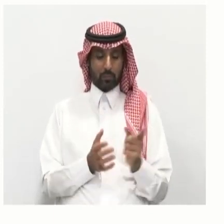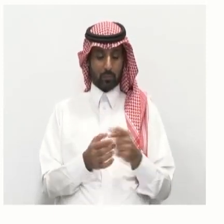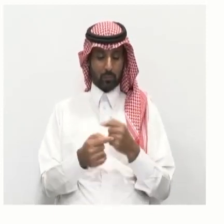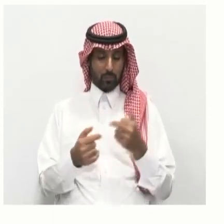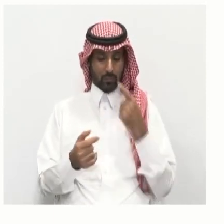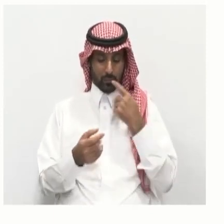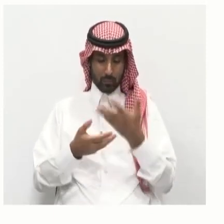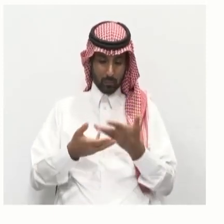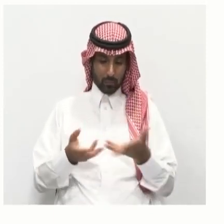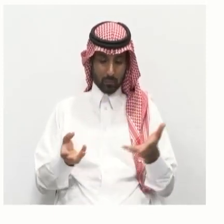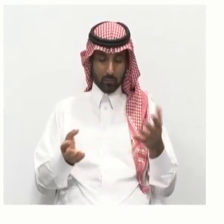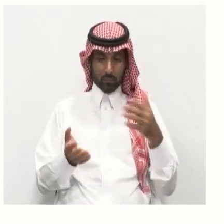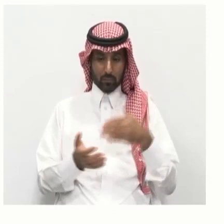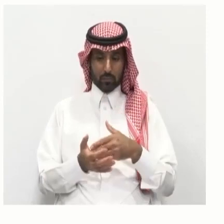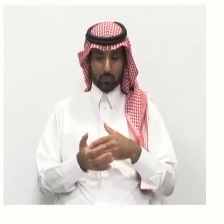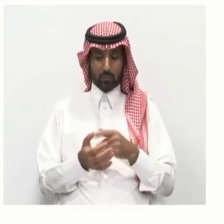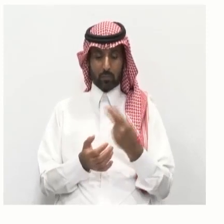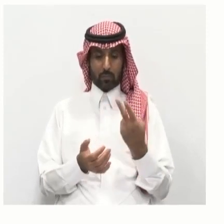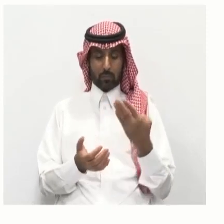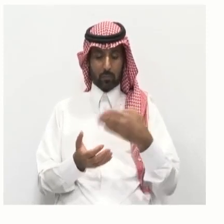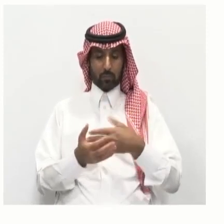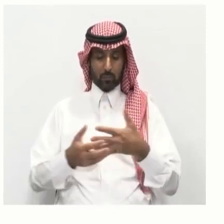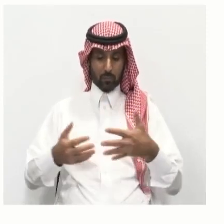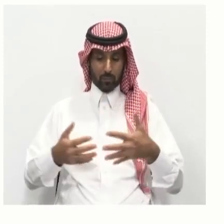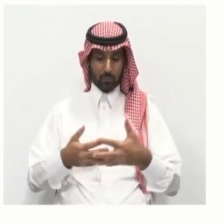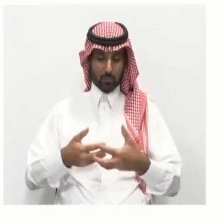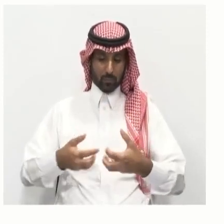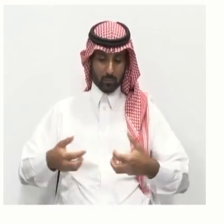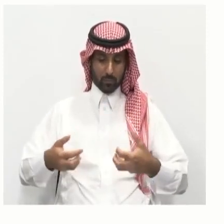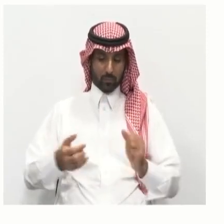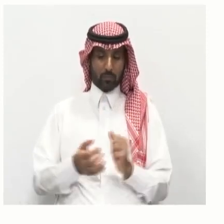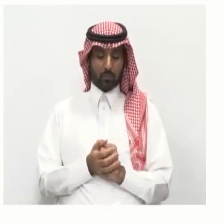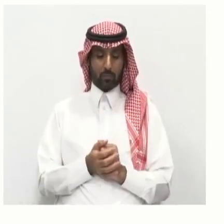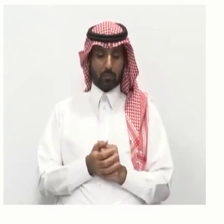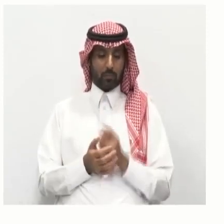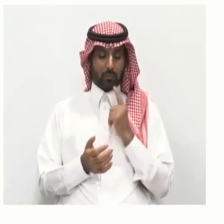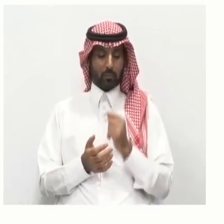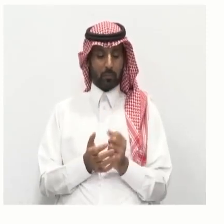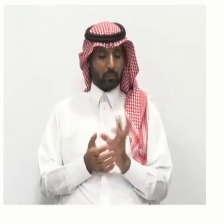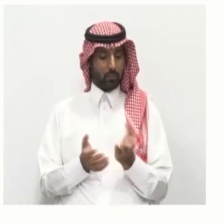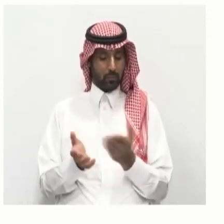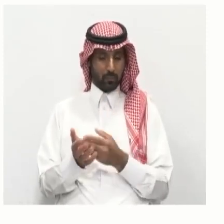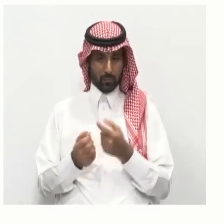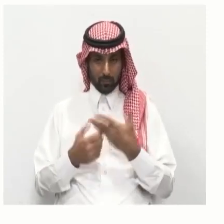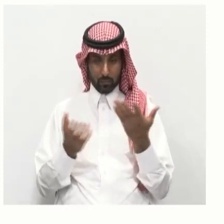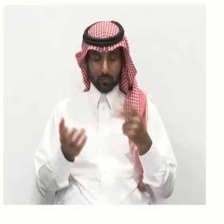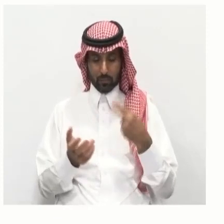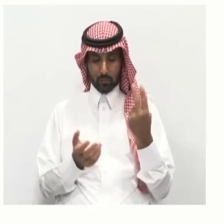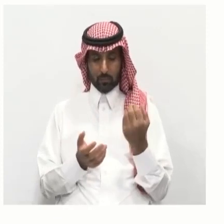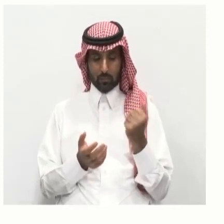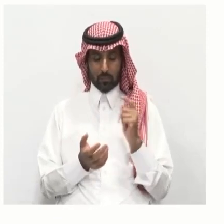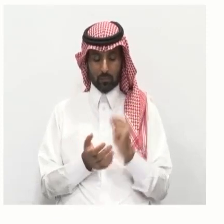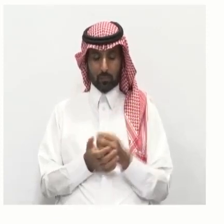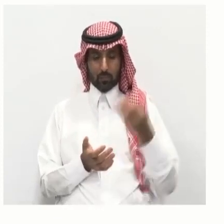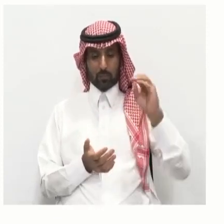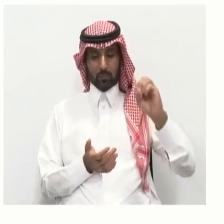احلال مزدوج تفاعل احلال مزدوج اذا في الحاله هذه سوف يكون عندي ايش يا شباب لتكوين غاز ثاني اكسيد